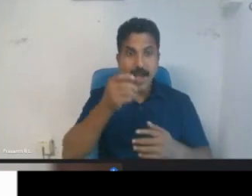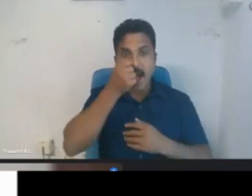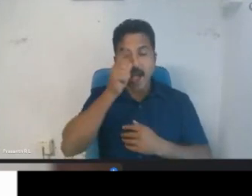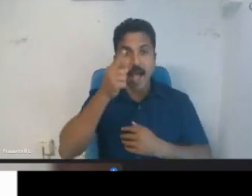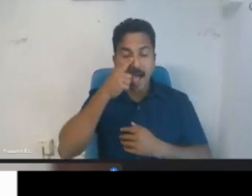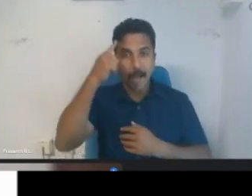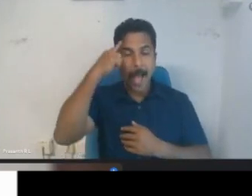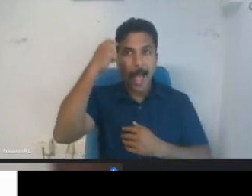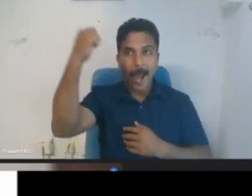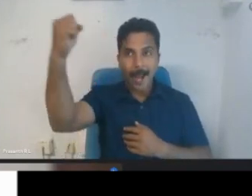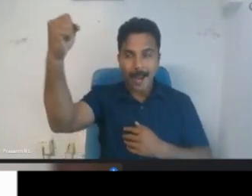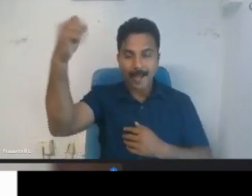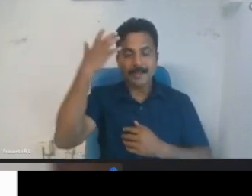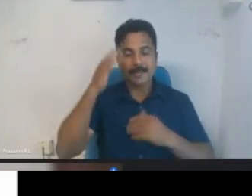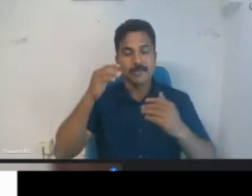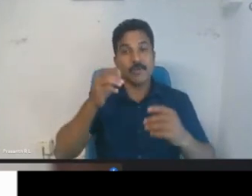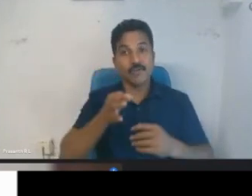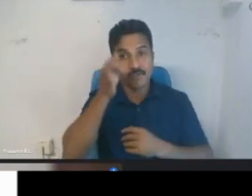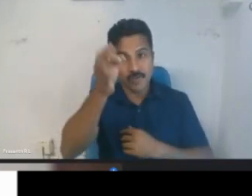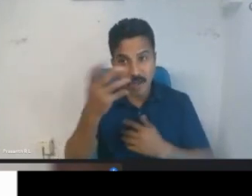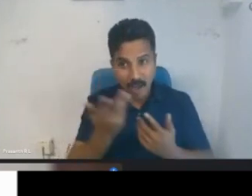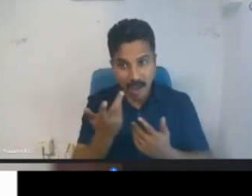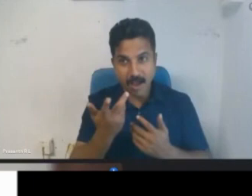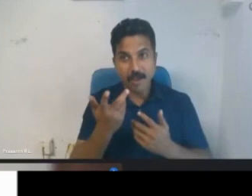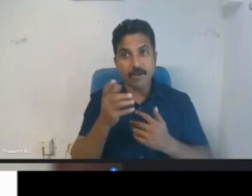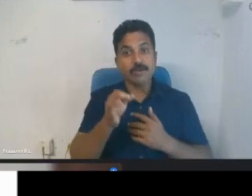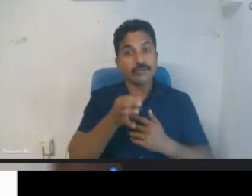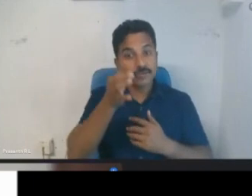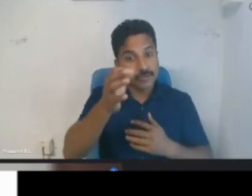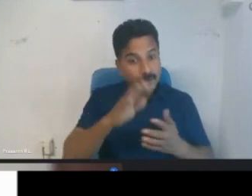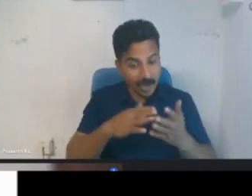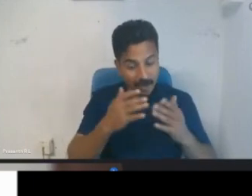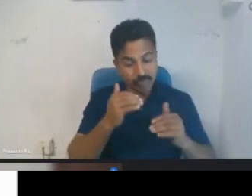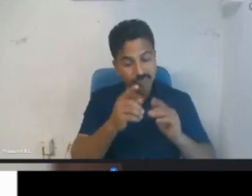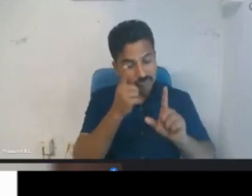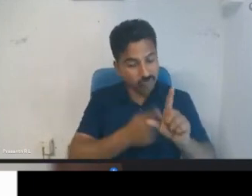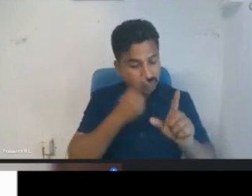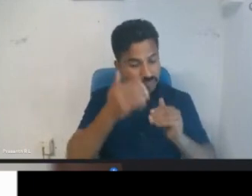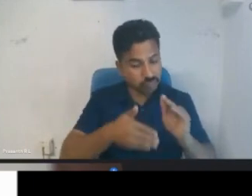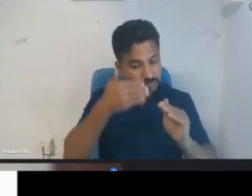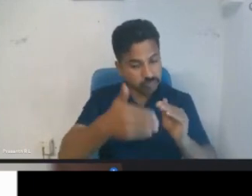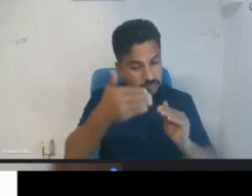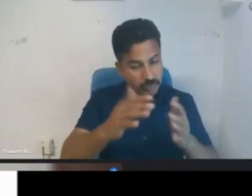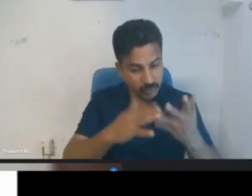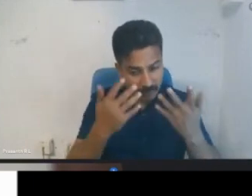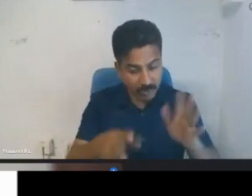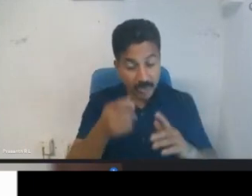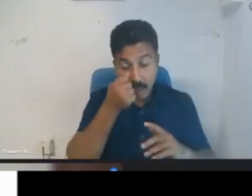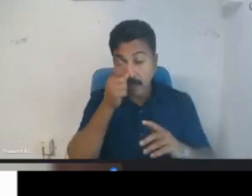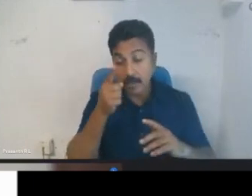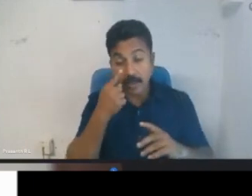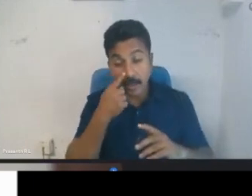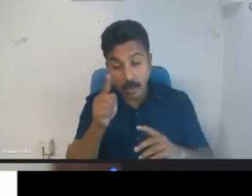കഴിഞ്ഞ് കുഞ്ഞിൻ്റെ രീതികൾ നമ്മൾ മനസ്സിലാക്കുമ്പോൾ ഇത്ര ഒരുപാട് വർഷങ്ങൾ കഴിയുമ്പോൾ നിങ്ങൾ എന്തൊക്കെ ഇപ്പോൾ അച്ഛനമ്മമാർ എന്താണ്